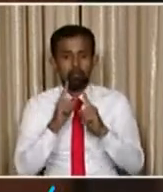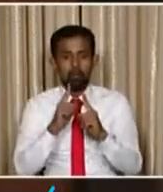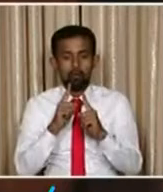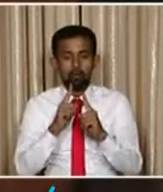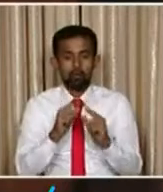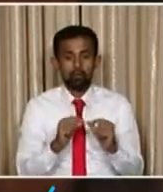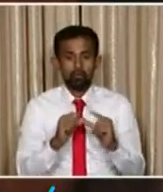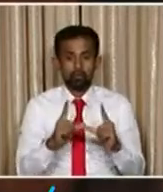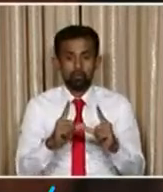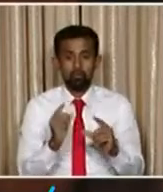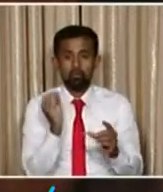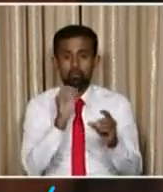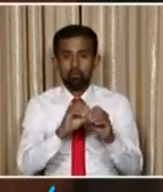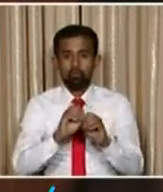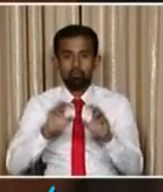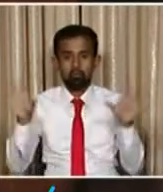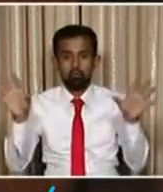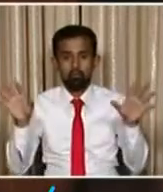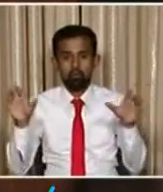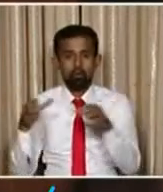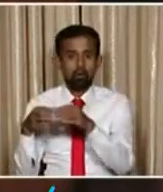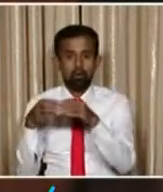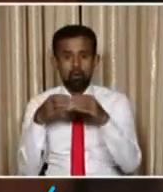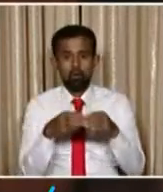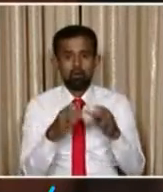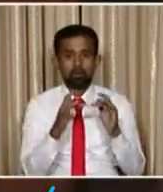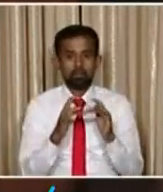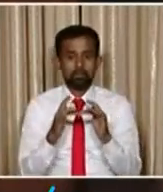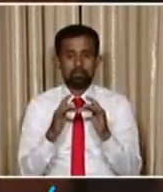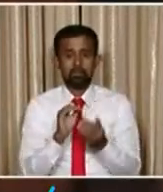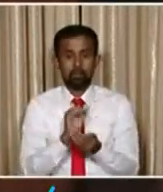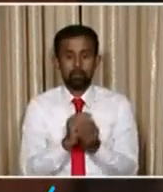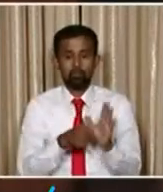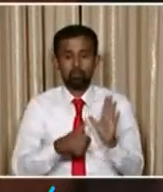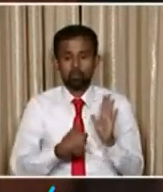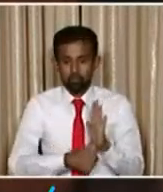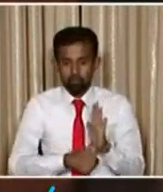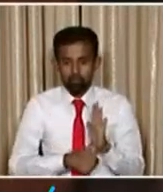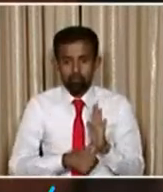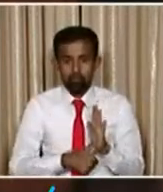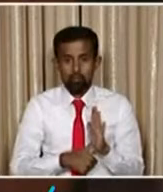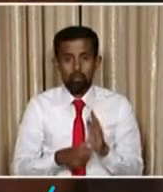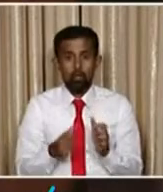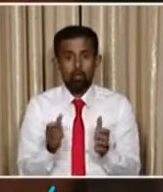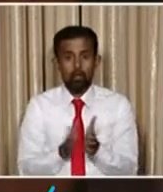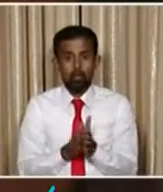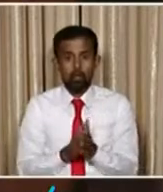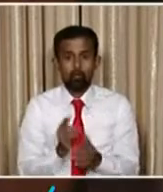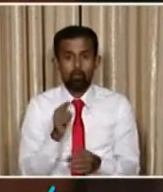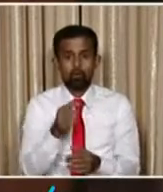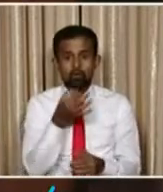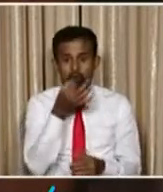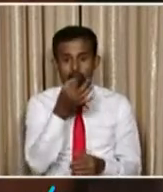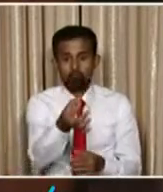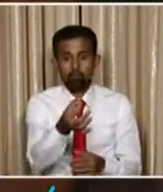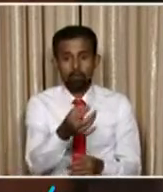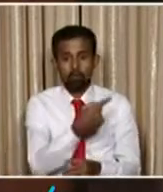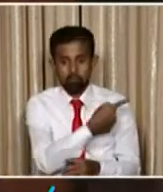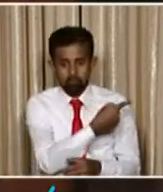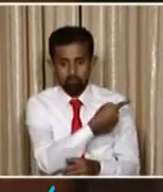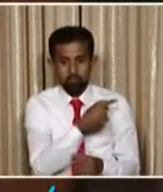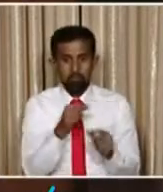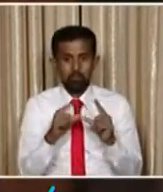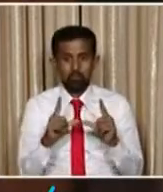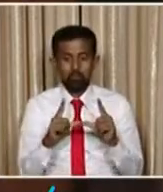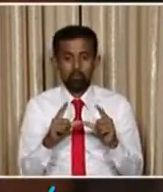ඒක YouTube channel එක දානවා කවුරු හරි කණ්ඩායමක් මේ online safety commission එක හරි ඒ කමිටුවට කියන කම්ප්ලේන්ට් එකක් දානවා මෙන්න මේ YouTube channel